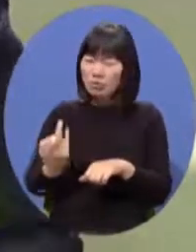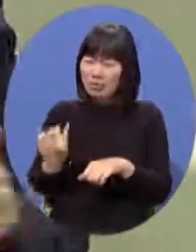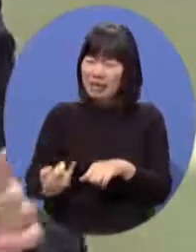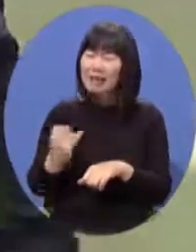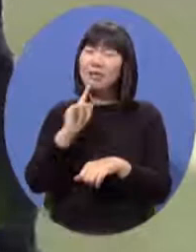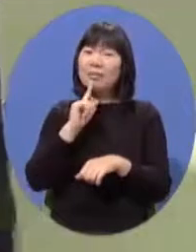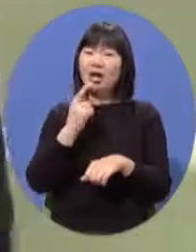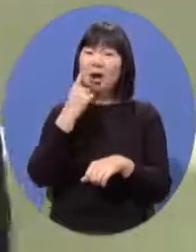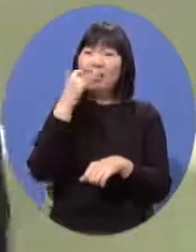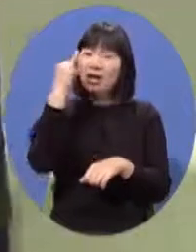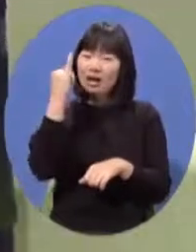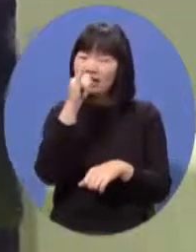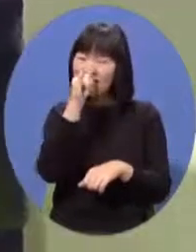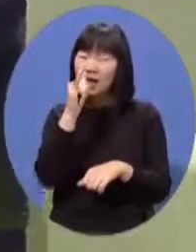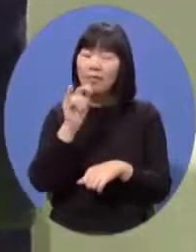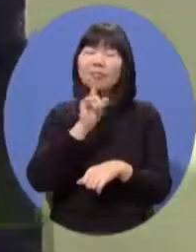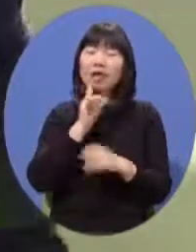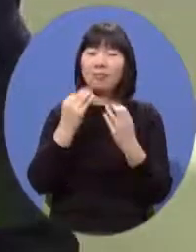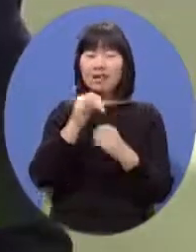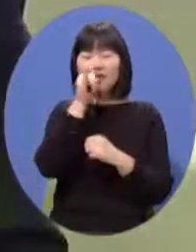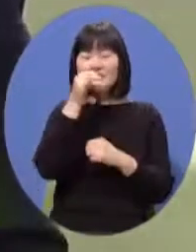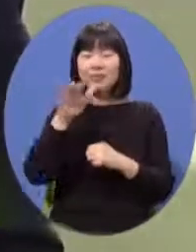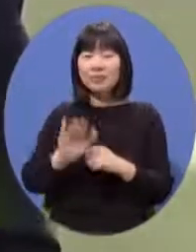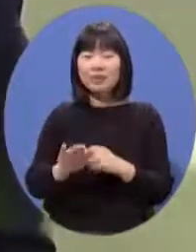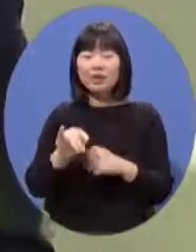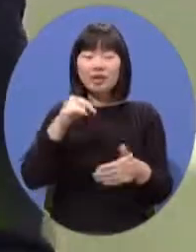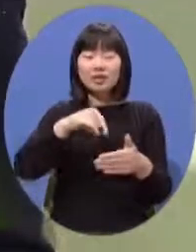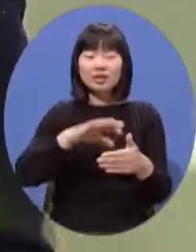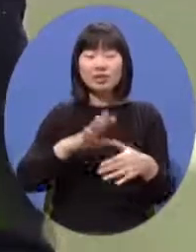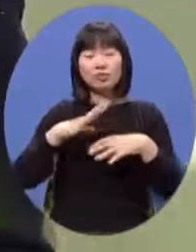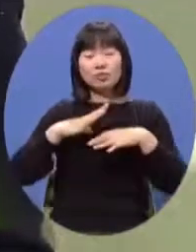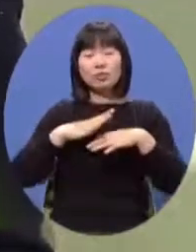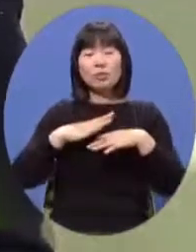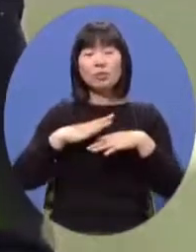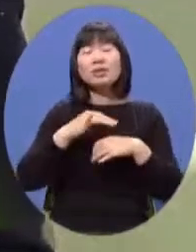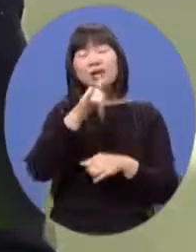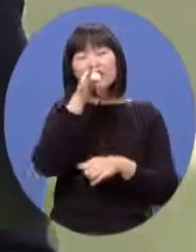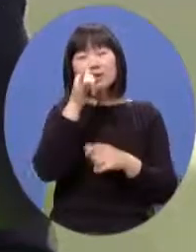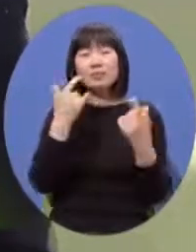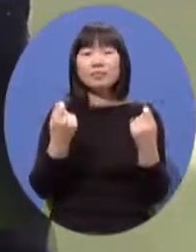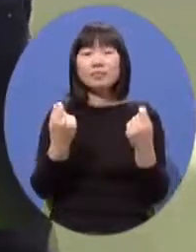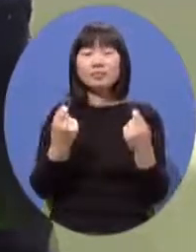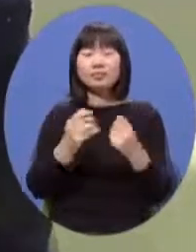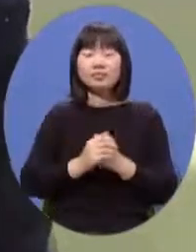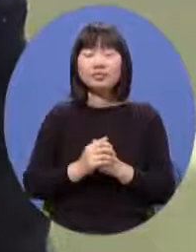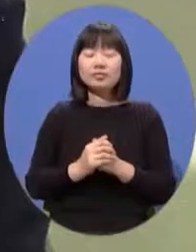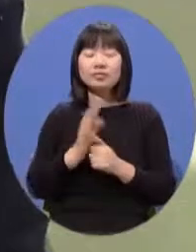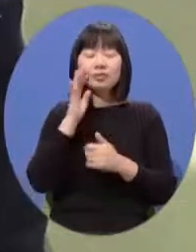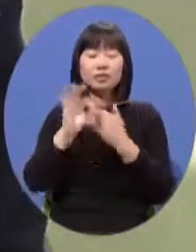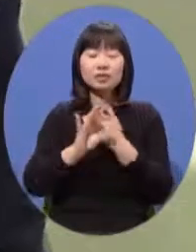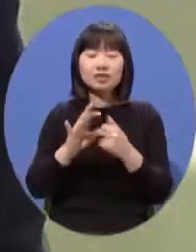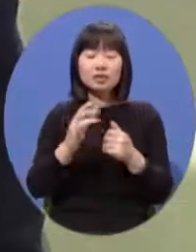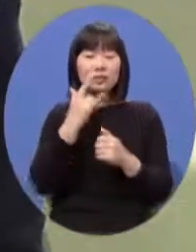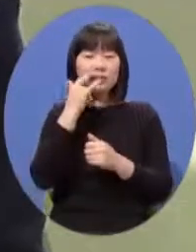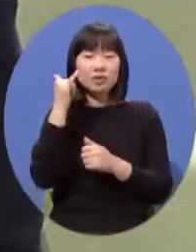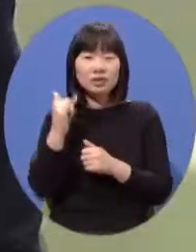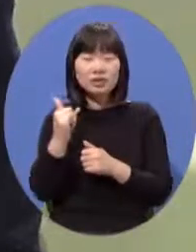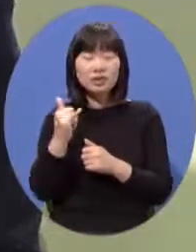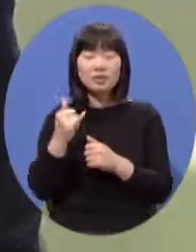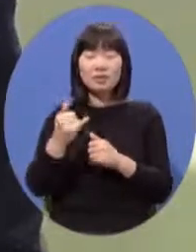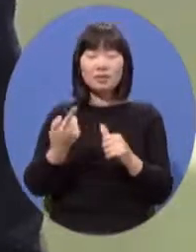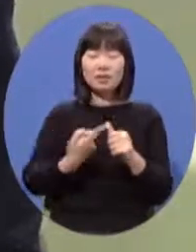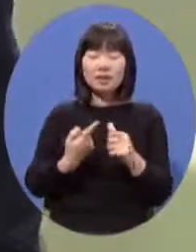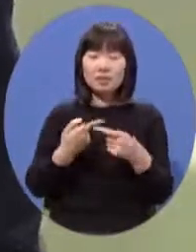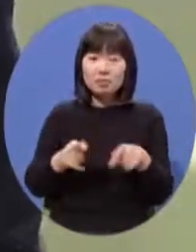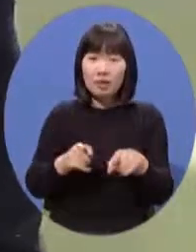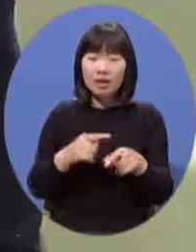그랬다, 뭐 엄마가 그랬다 이거 많이 하는데 사실은 이 안에는 두려움이 되게 있는 거예요. 그런데 만일 부모님이 좀